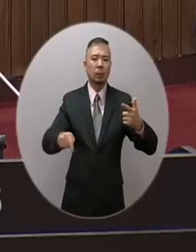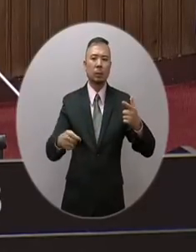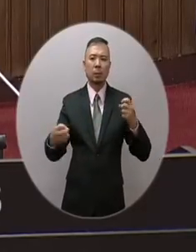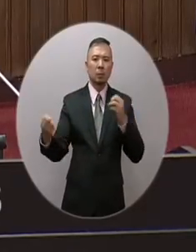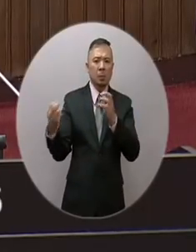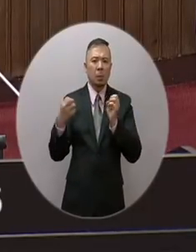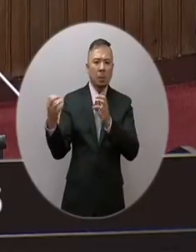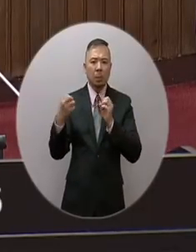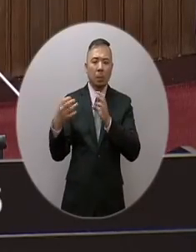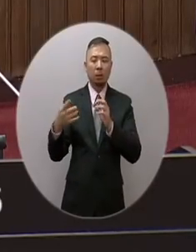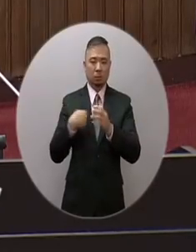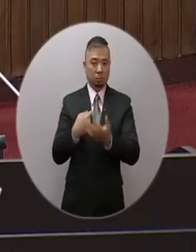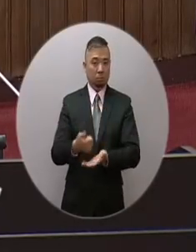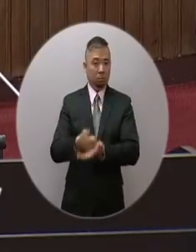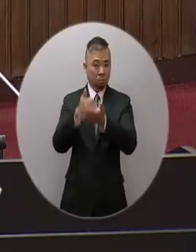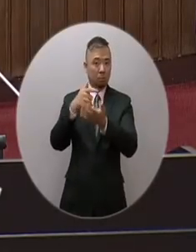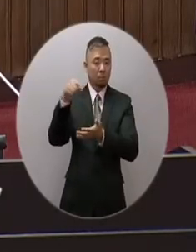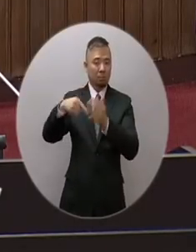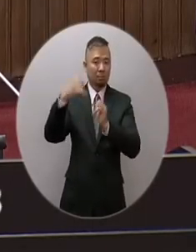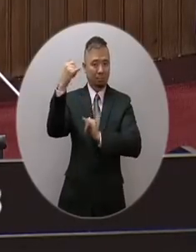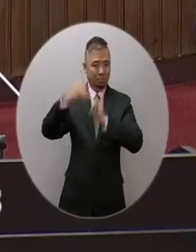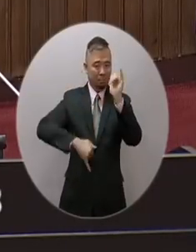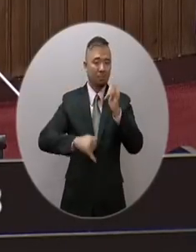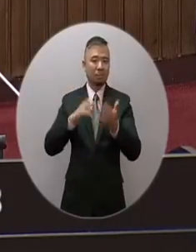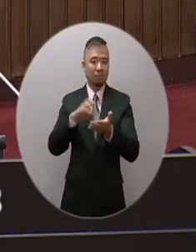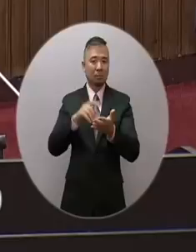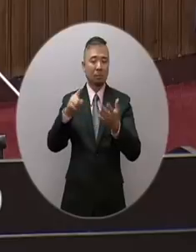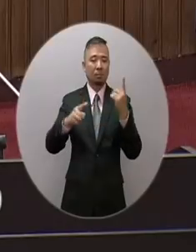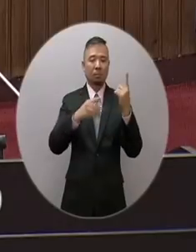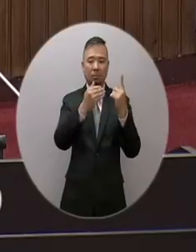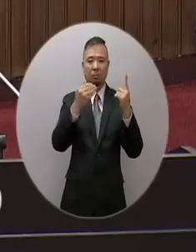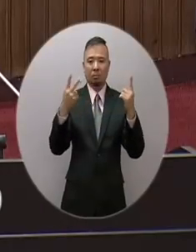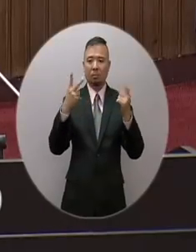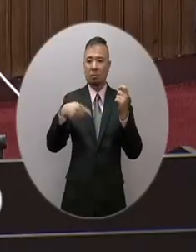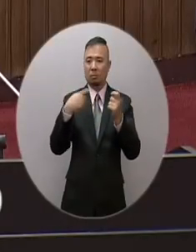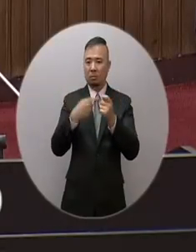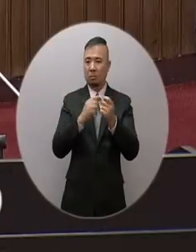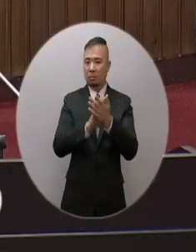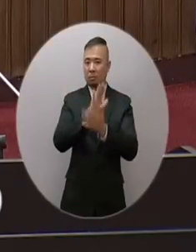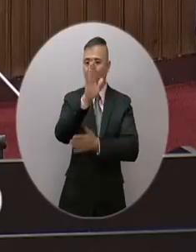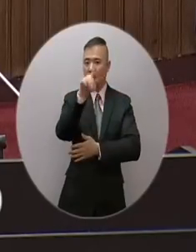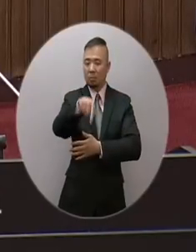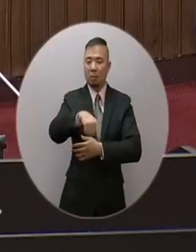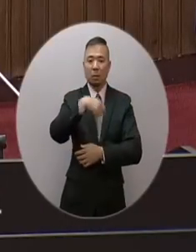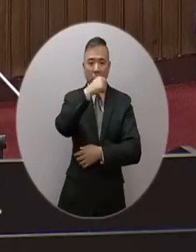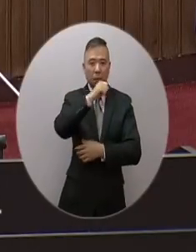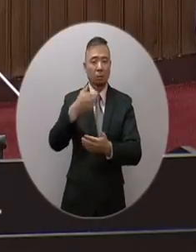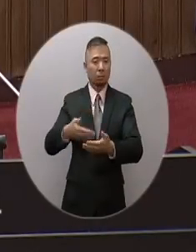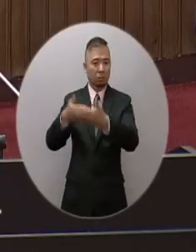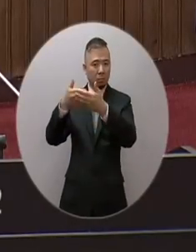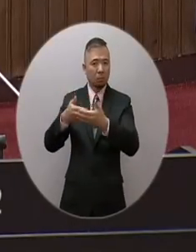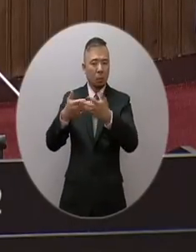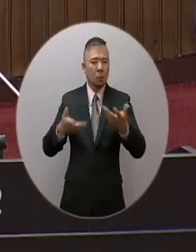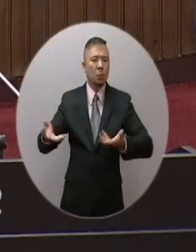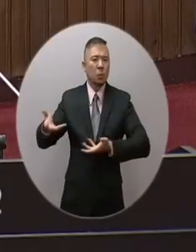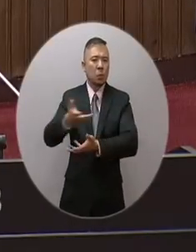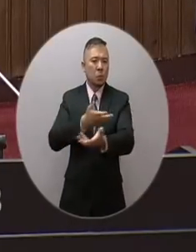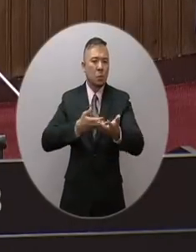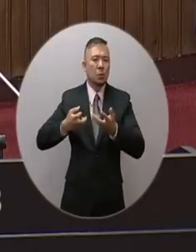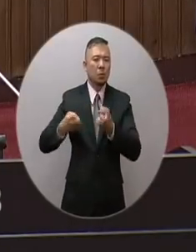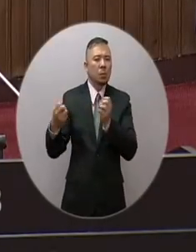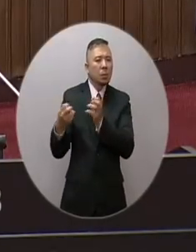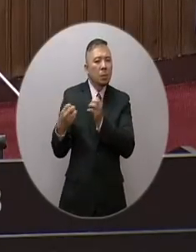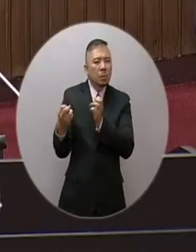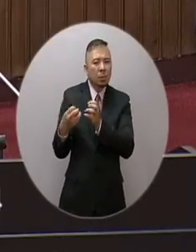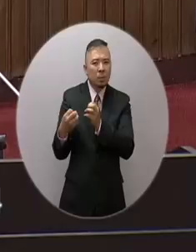尊重这个历史事实。92年之后，20多年来双方交流、协商所累积形成